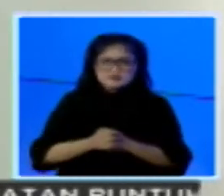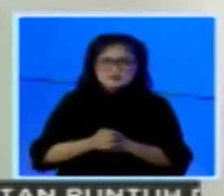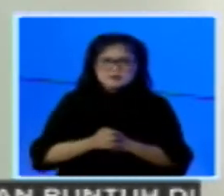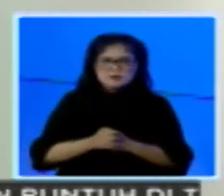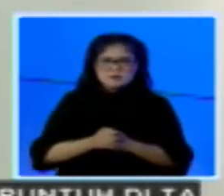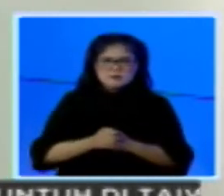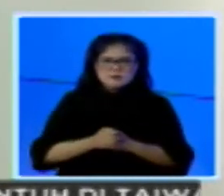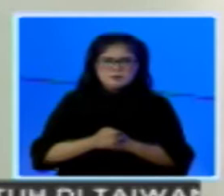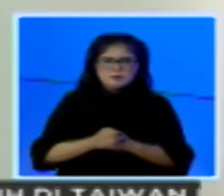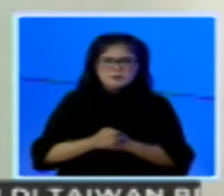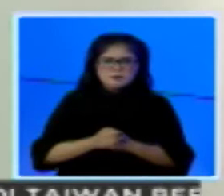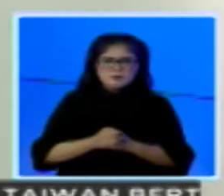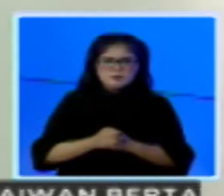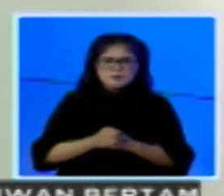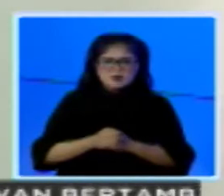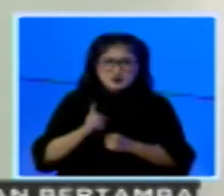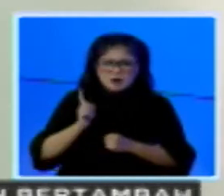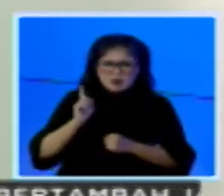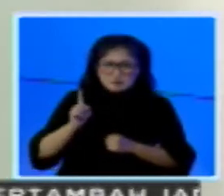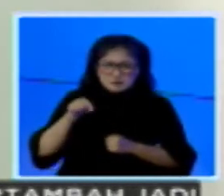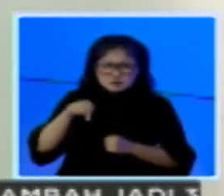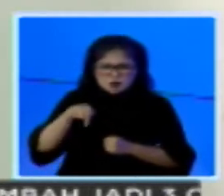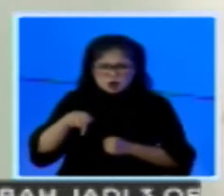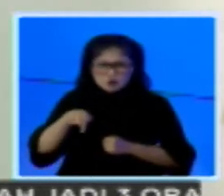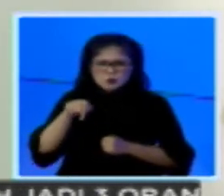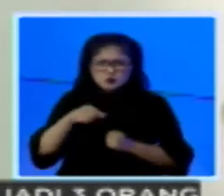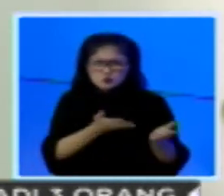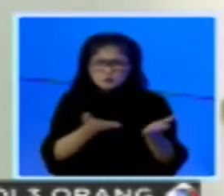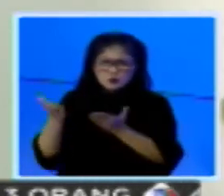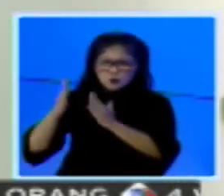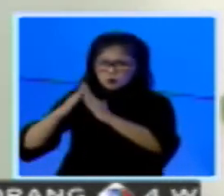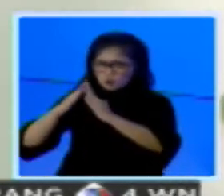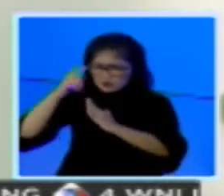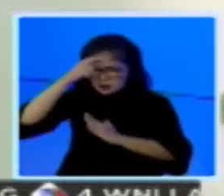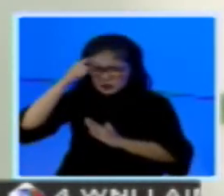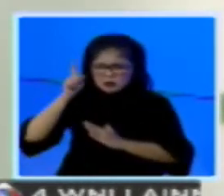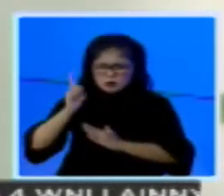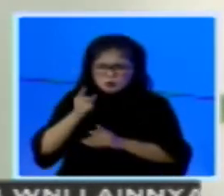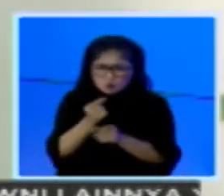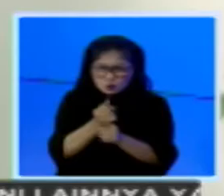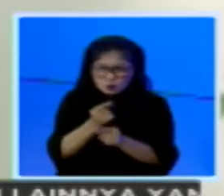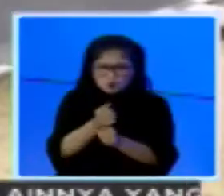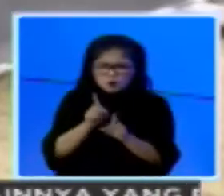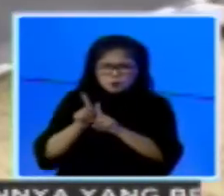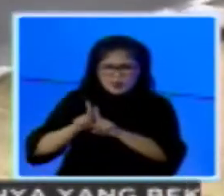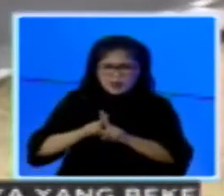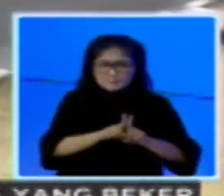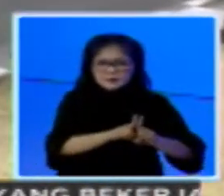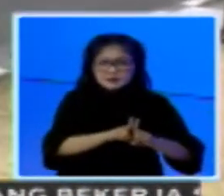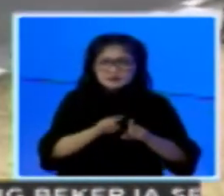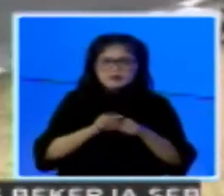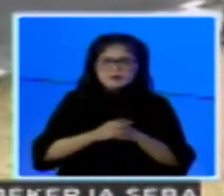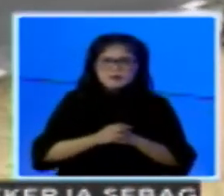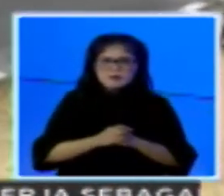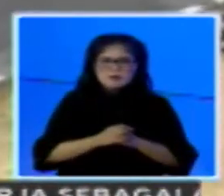yang lemah. Karena pada waktu itu dibawa ke rumah sakit, itu ada beberapa guru bersama dengan guru yang bersangkutan.